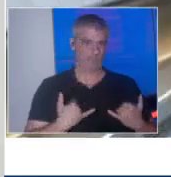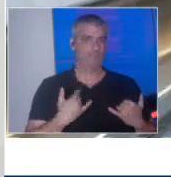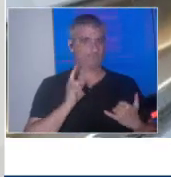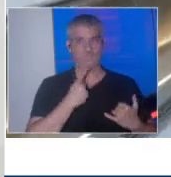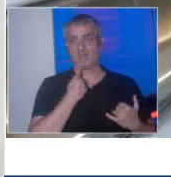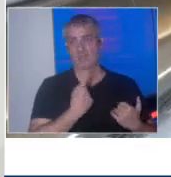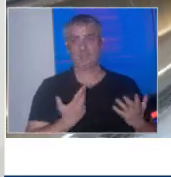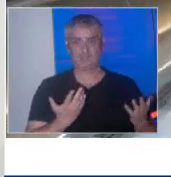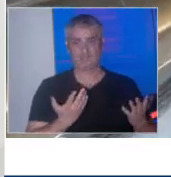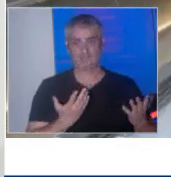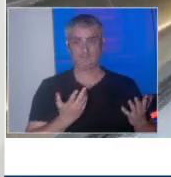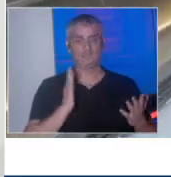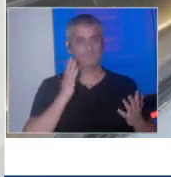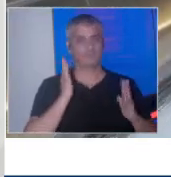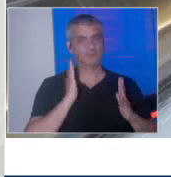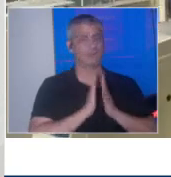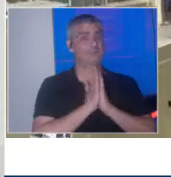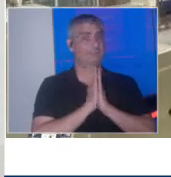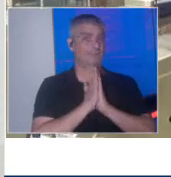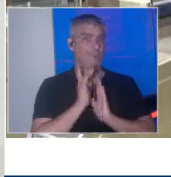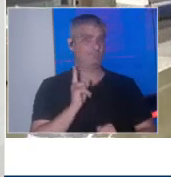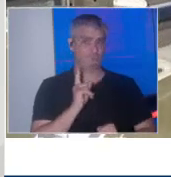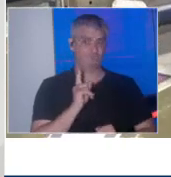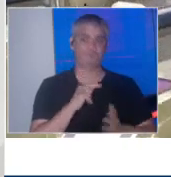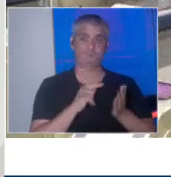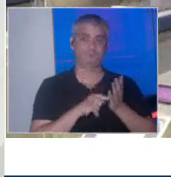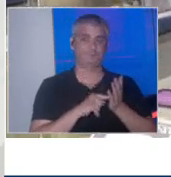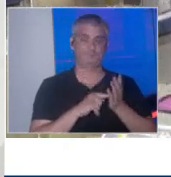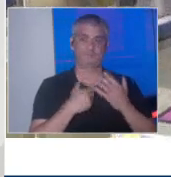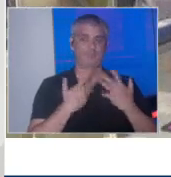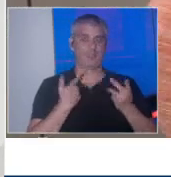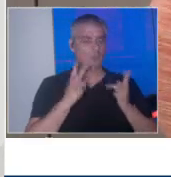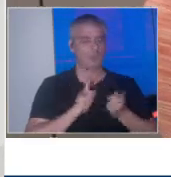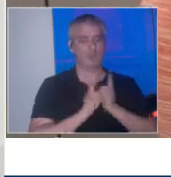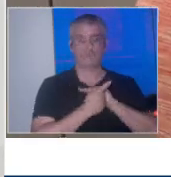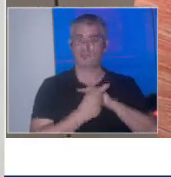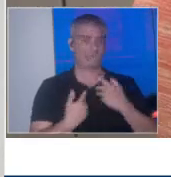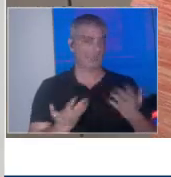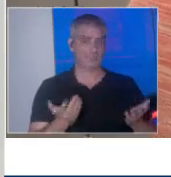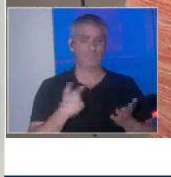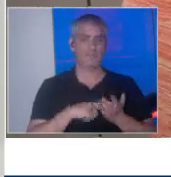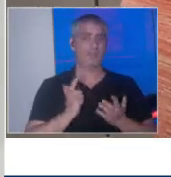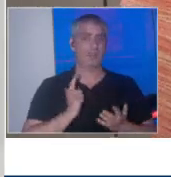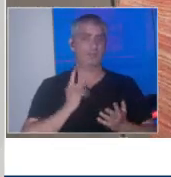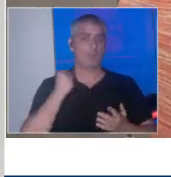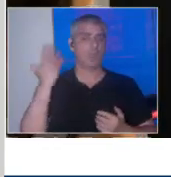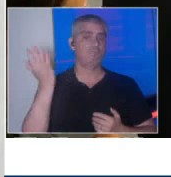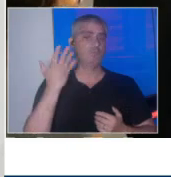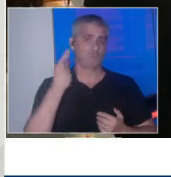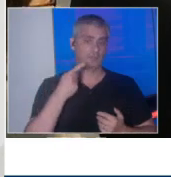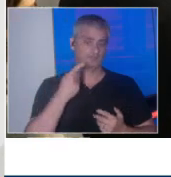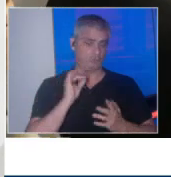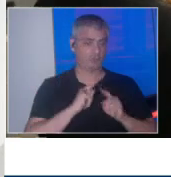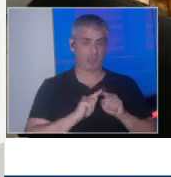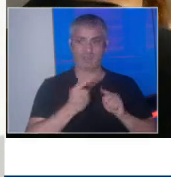צריך להגיד שיהיה מאוד מאוד צפוף. בגלל שאין לנו בעצם אלטרנטיבות אחרות, ובגלל שחיכינו כל כך הרבה שנים כדי